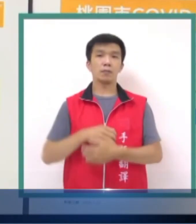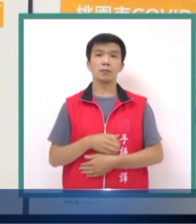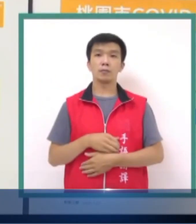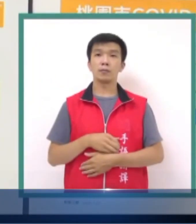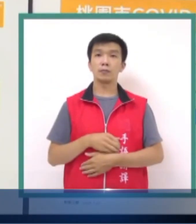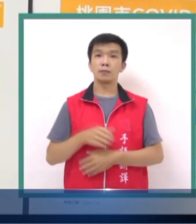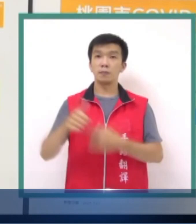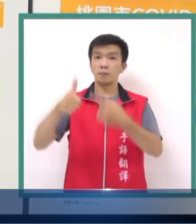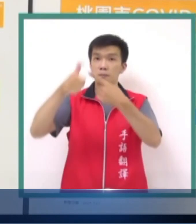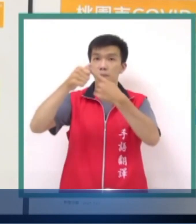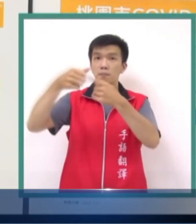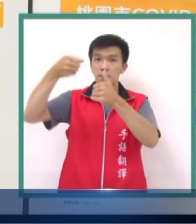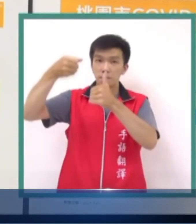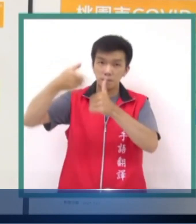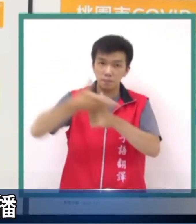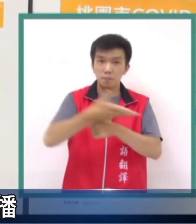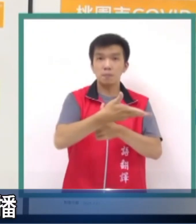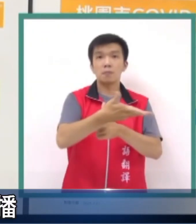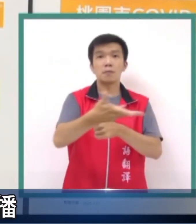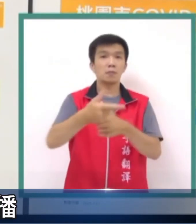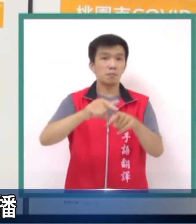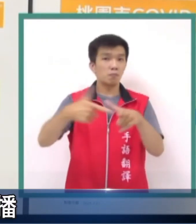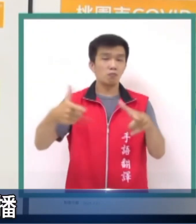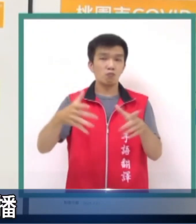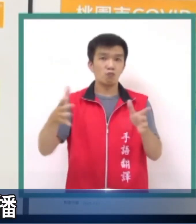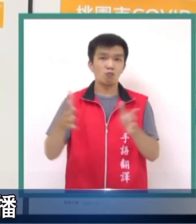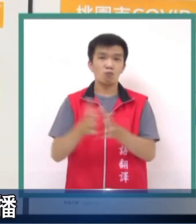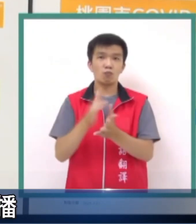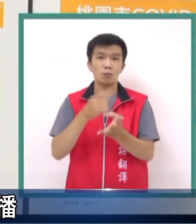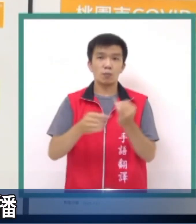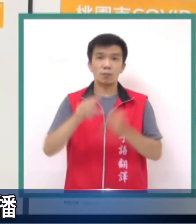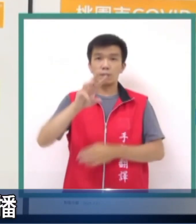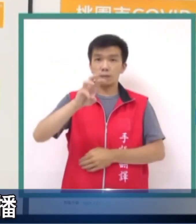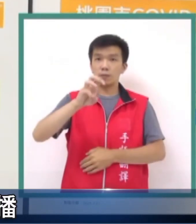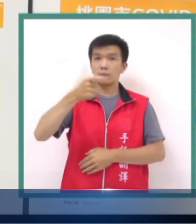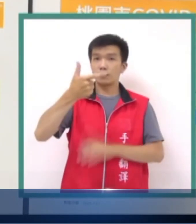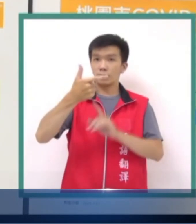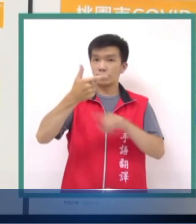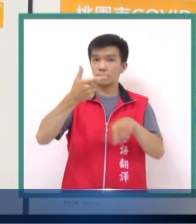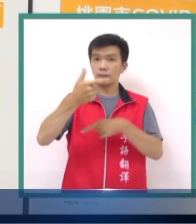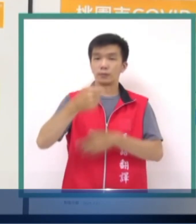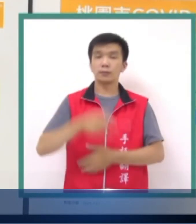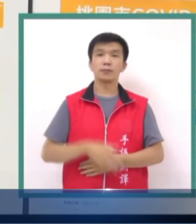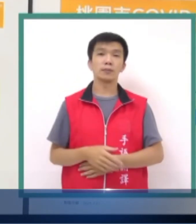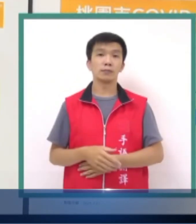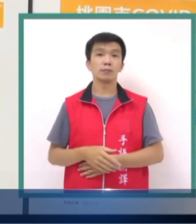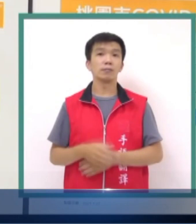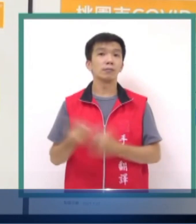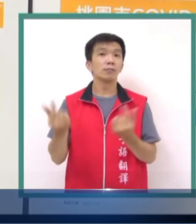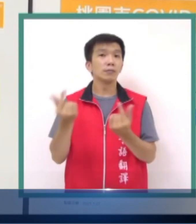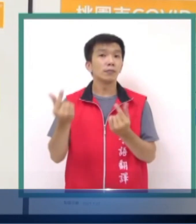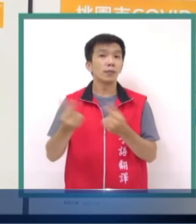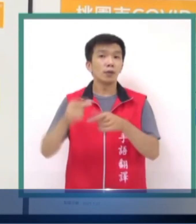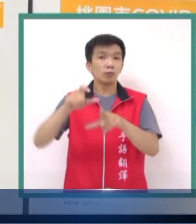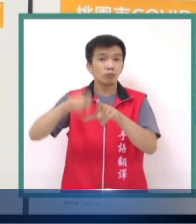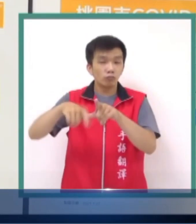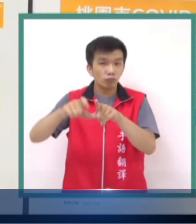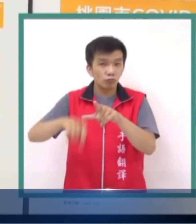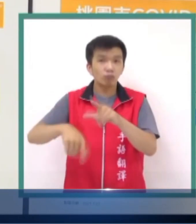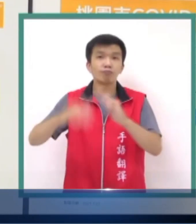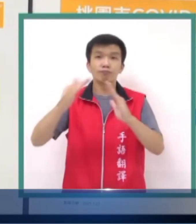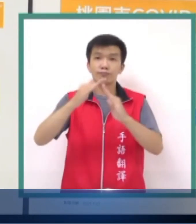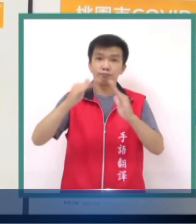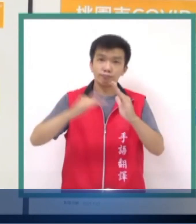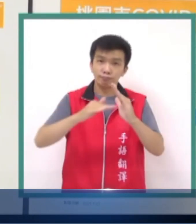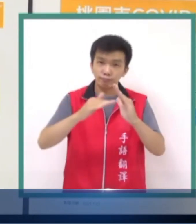的病毒的传播链，也通过职场跟家庭传播影响到其他人，所以这个大家可以看得到，病毒